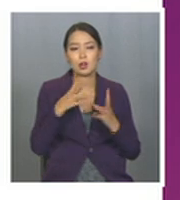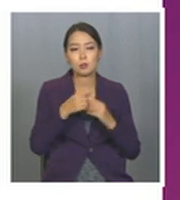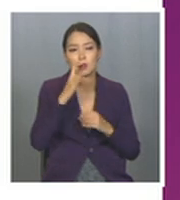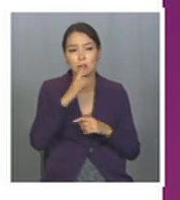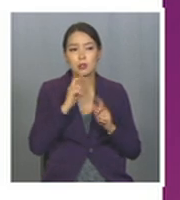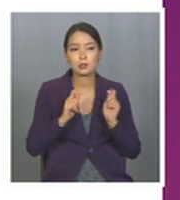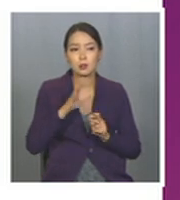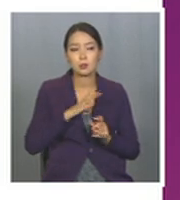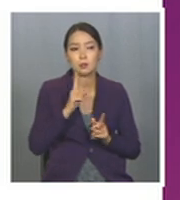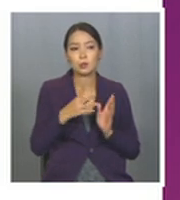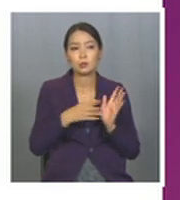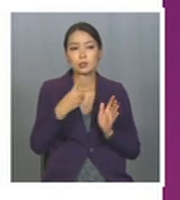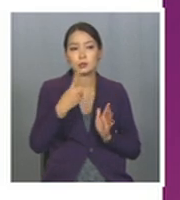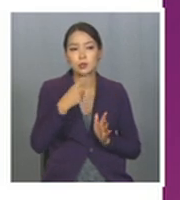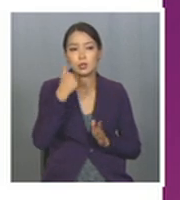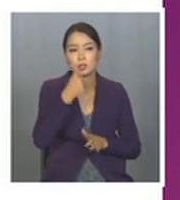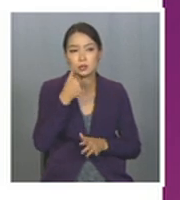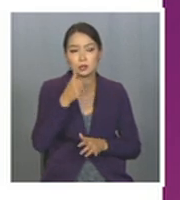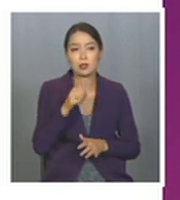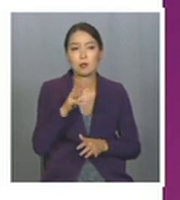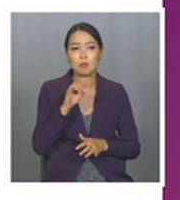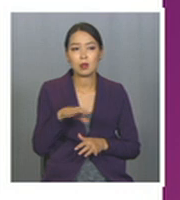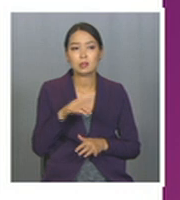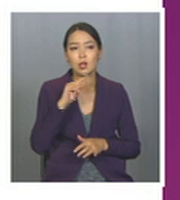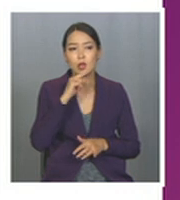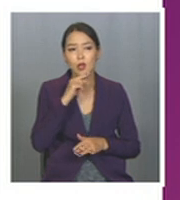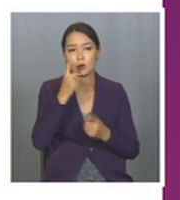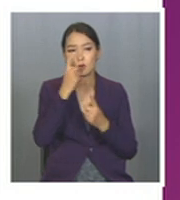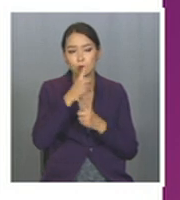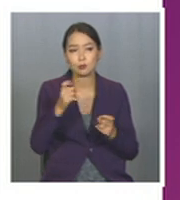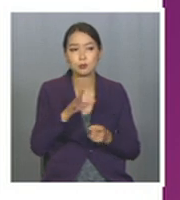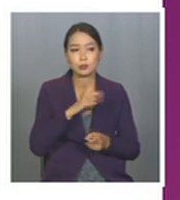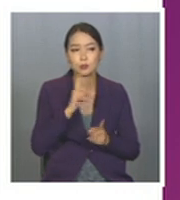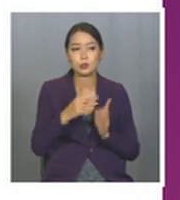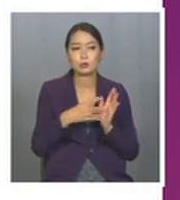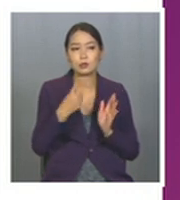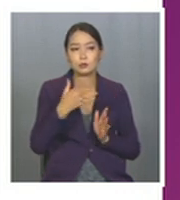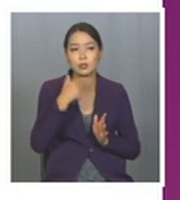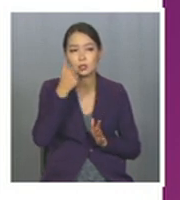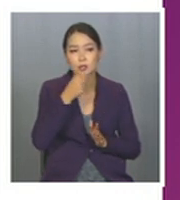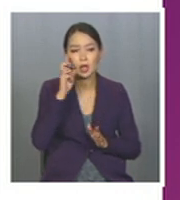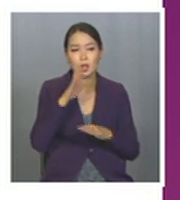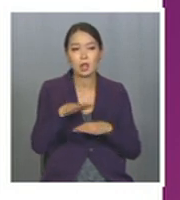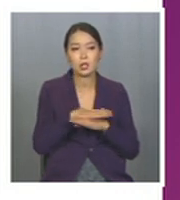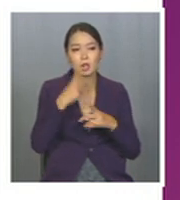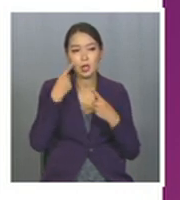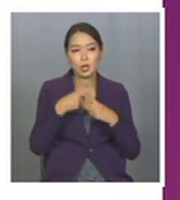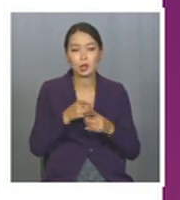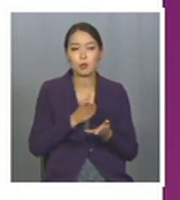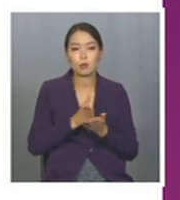айы жаңа экономикалық саясат жарияланды. 1925 жылы ел экономикасы индустрияландыруға